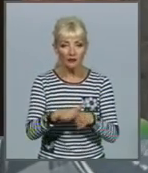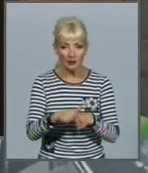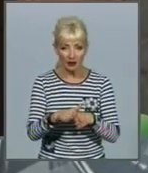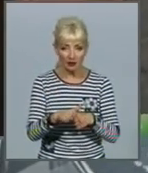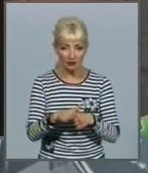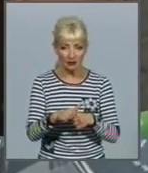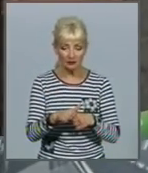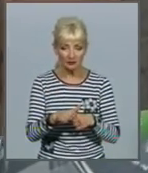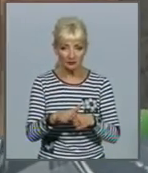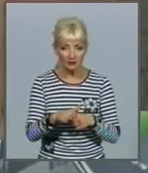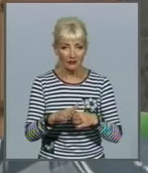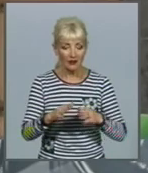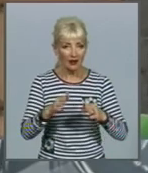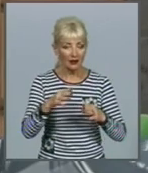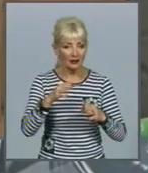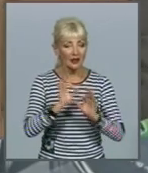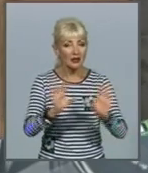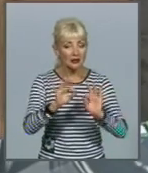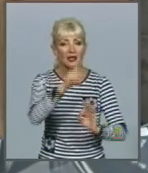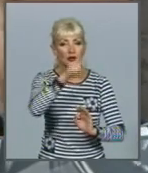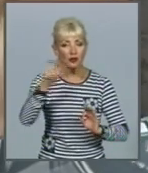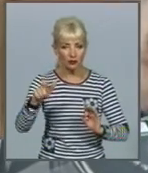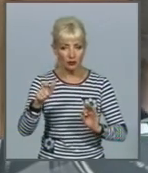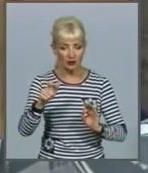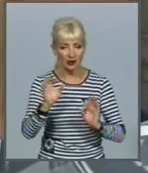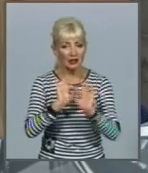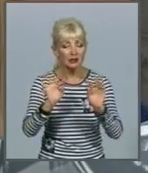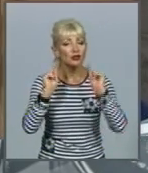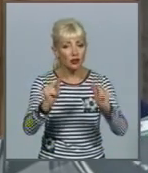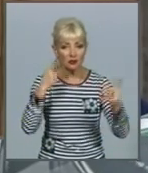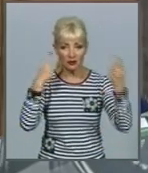достоянием общественности, то есть сделать гласную информацию о том, что